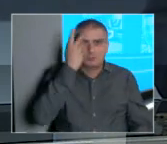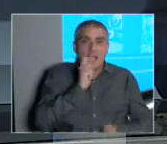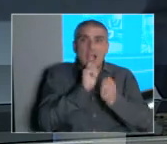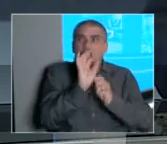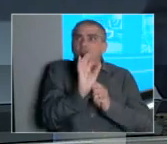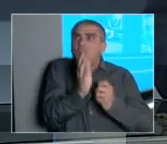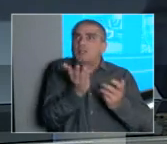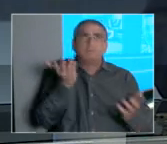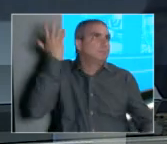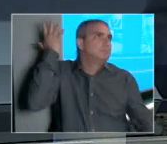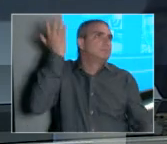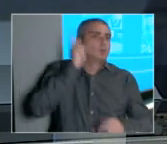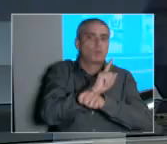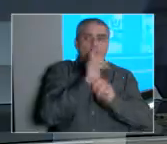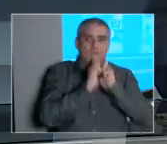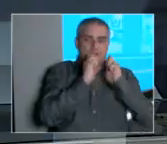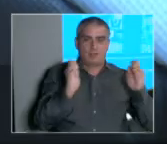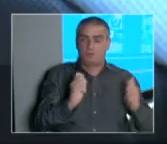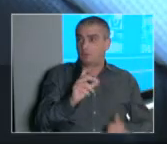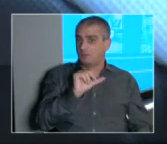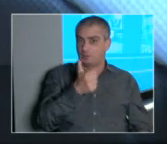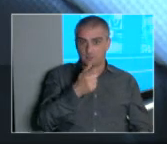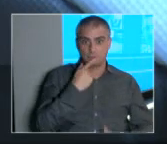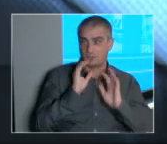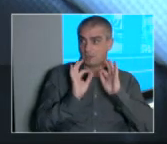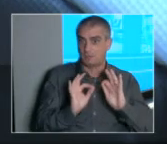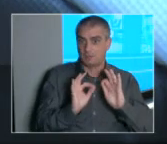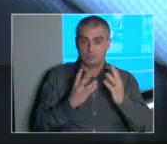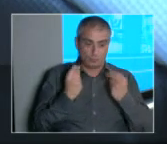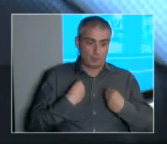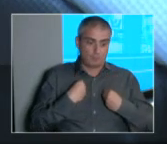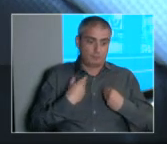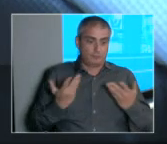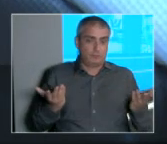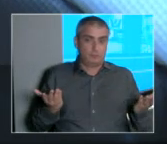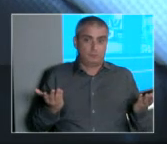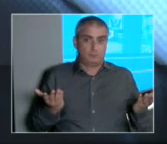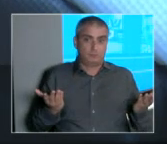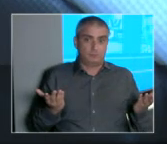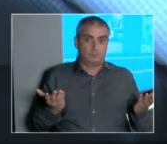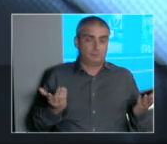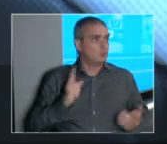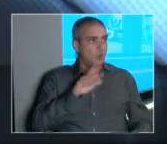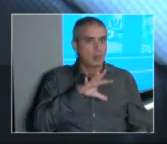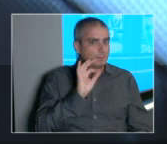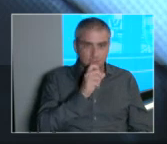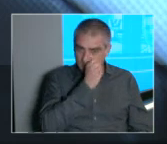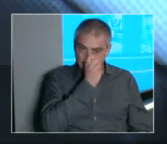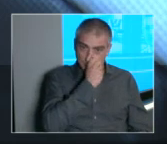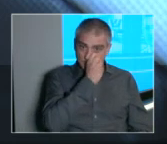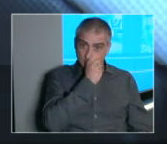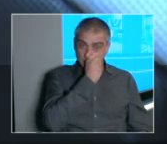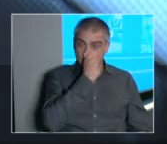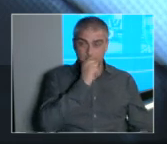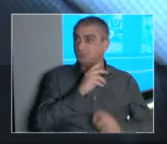שלך מזו תקופה ארוכה. קודם כל זה אמת, בעצם זה טוב לי. לא מצאתי לדבר משתיקה. אין דבר יותר